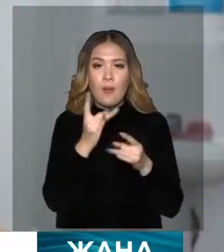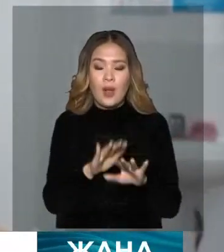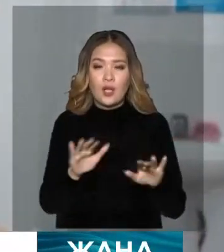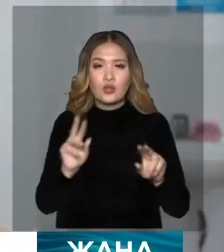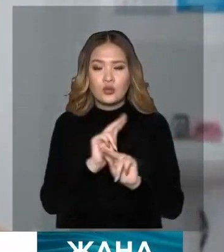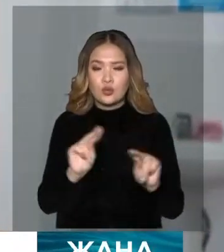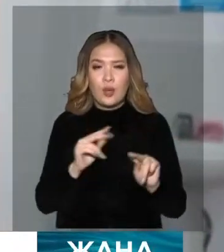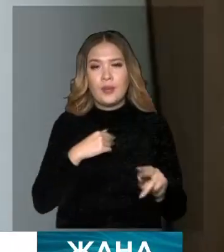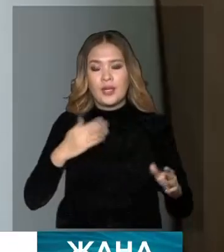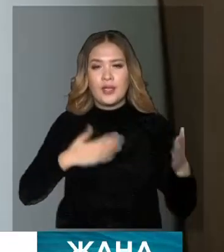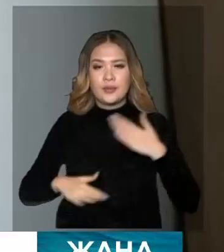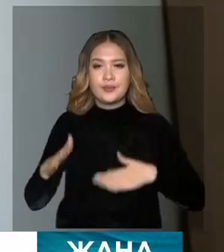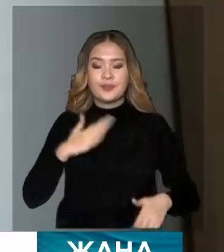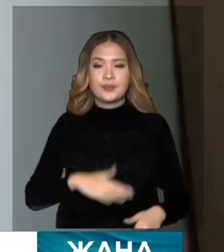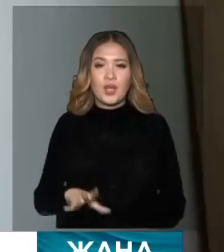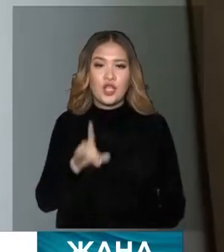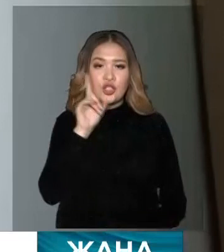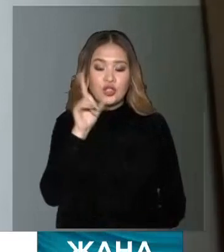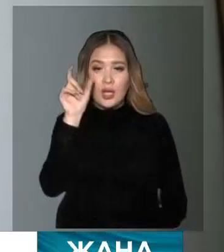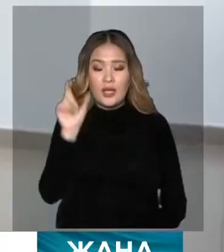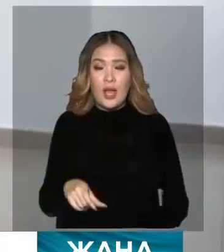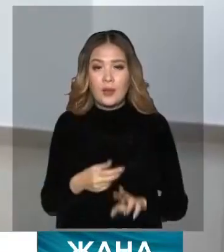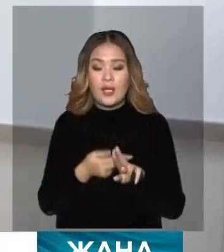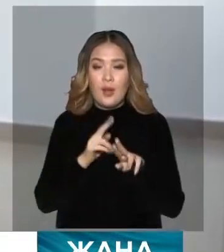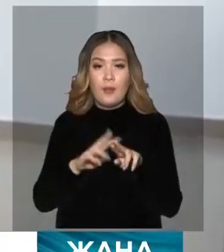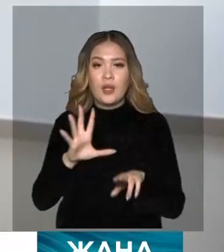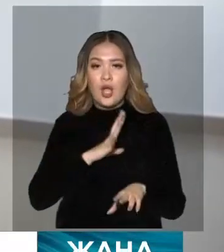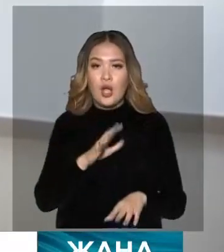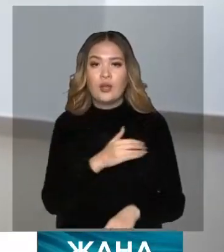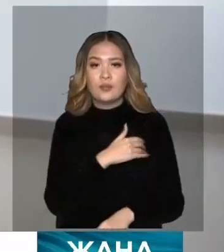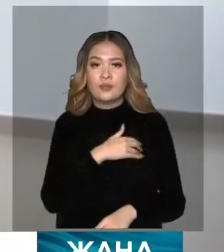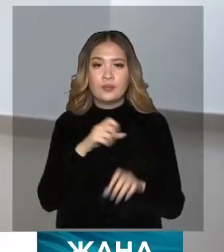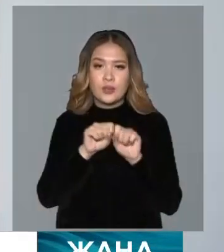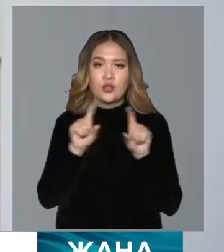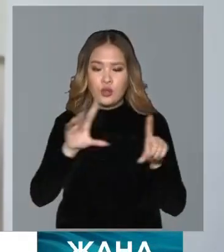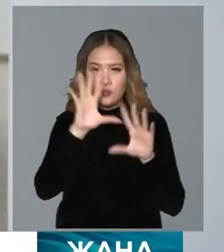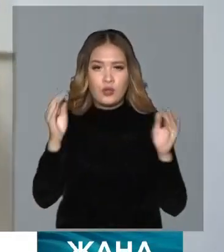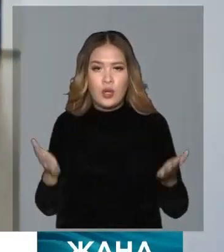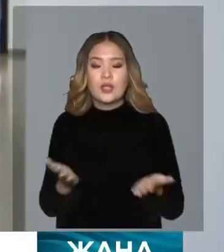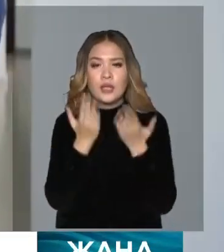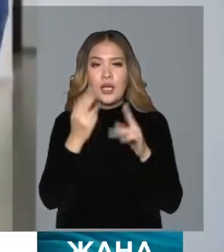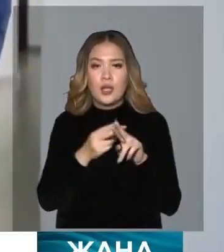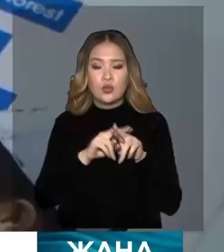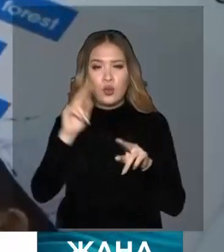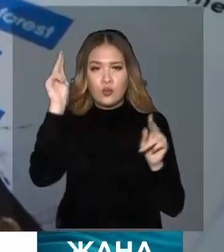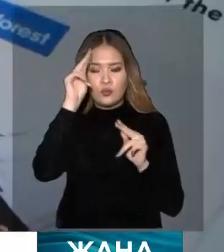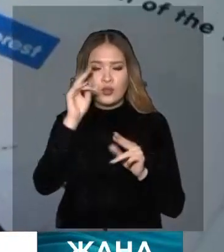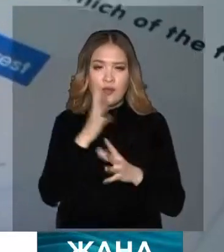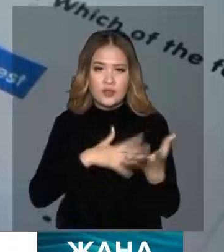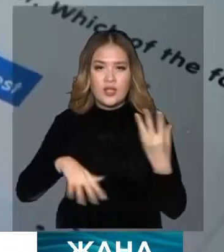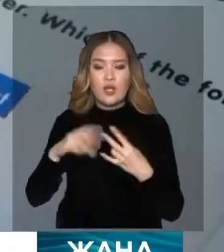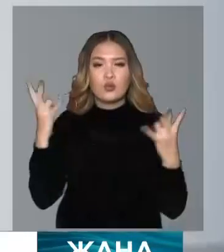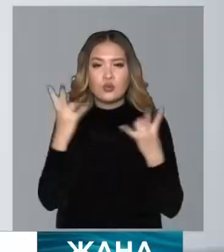мен үшін бір бақыт деп айта аламын. Жас маманның бастамасын мектеп басшылығы да қолдап отыр. Әріптестері де исламнан үйренеріміз көп